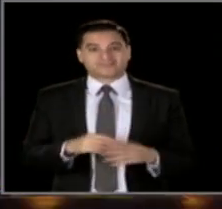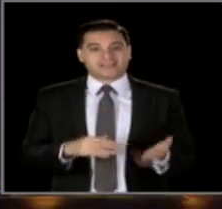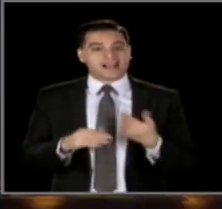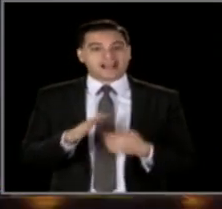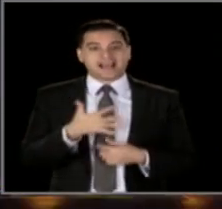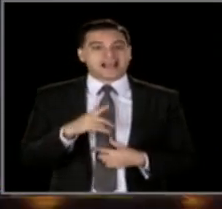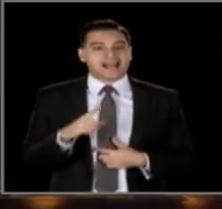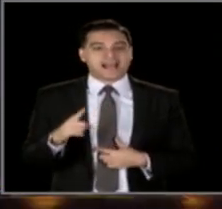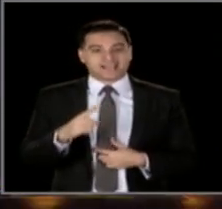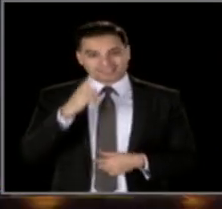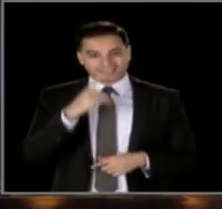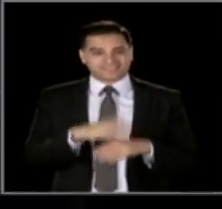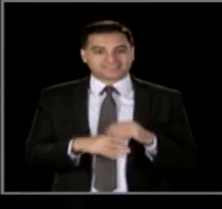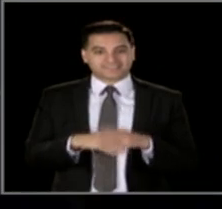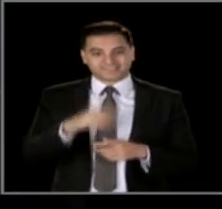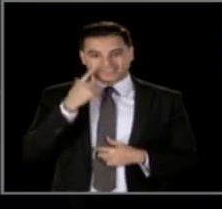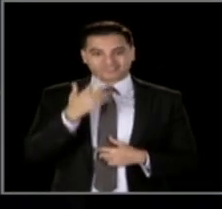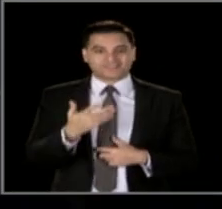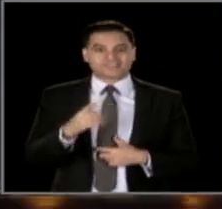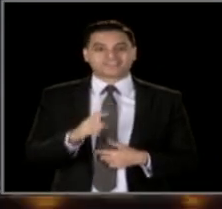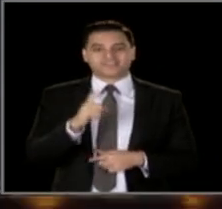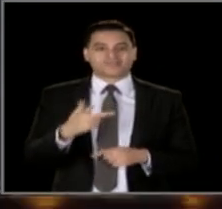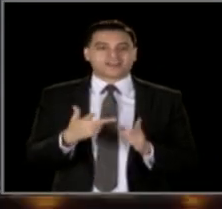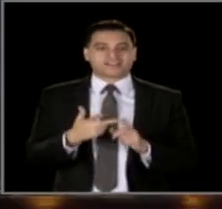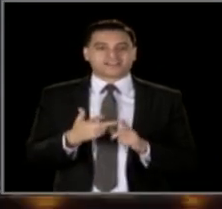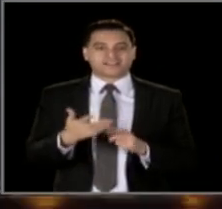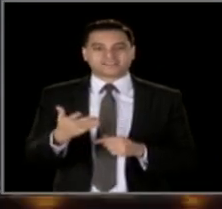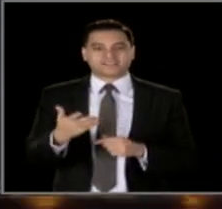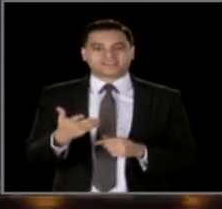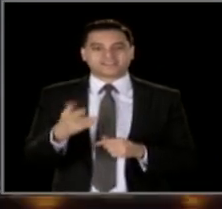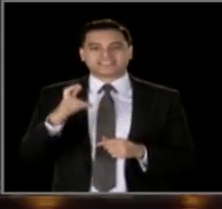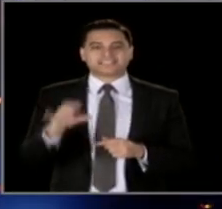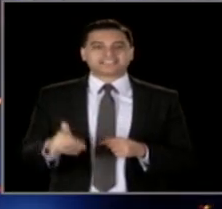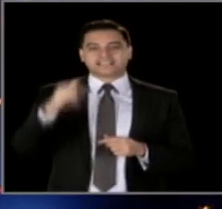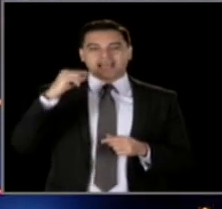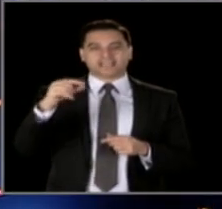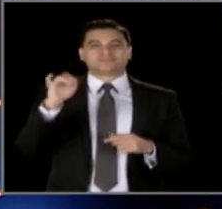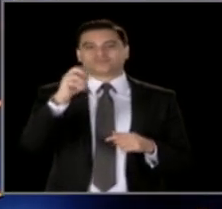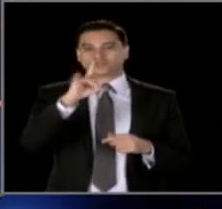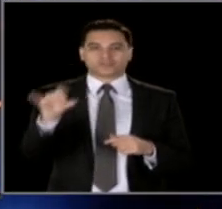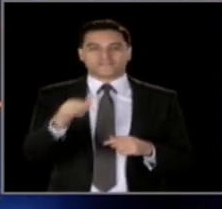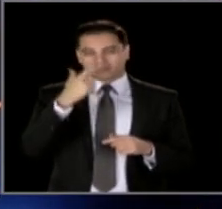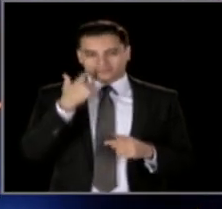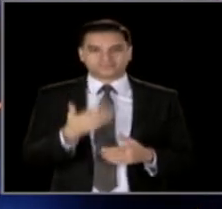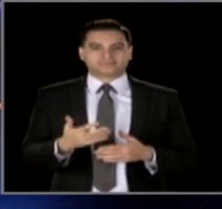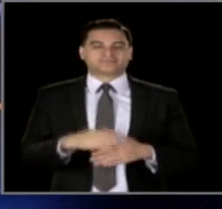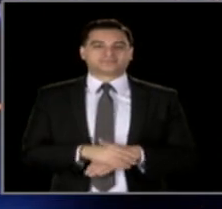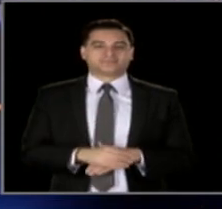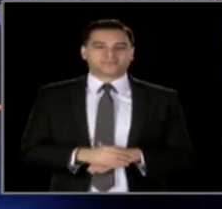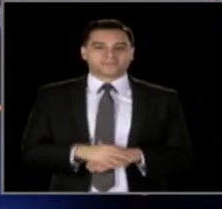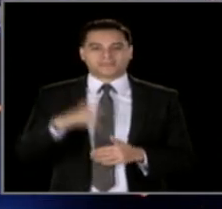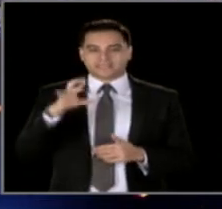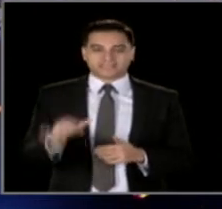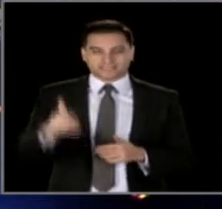لا؟ لا لا. نستنى ونشوف. ماشي. السؤال الثالث، زياد مصطفى، تفضل يا زياد.